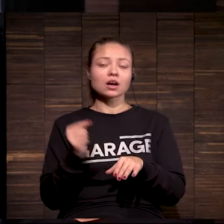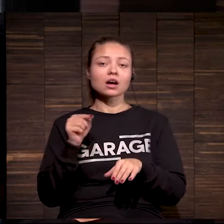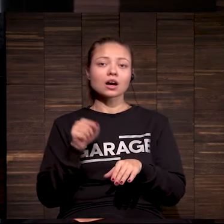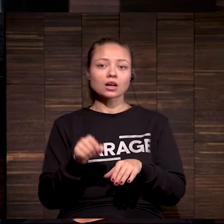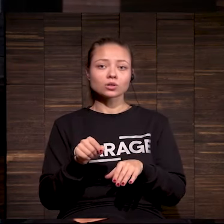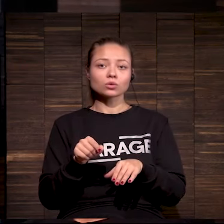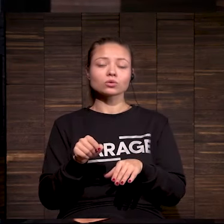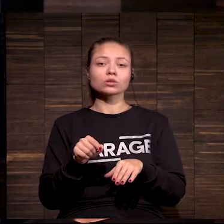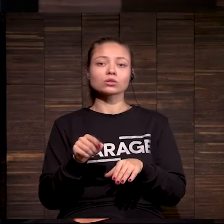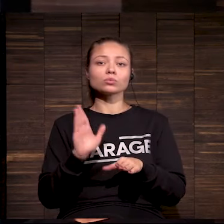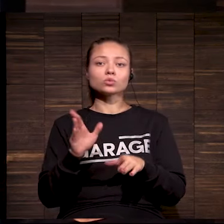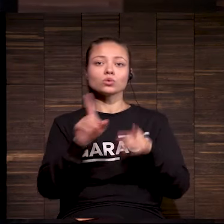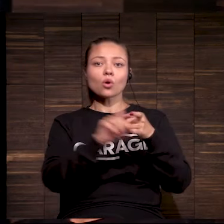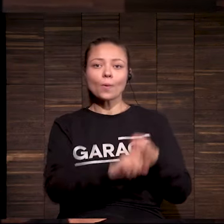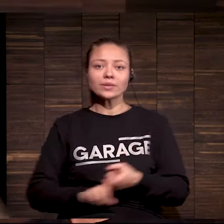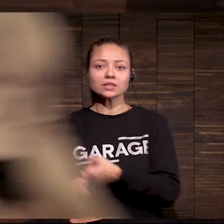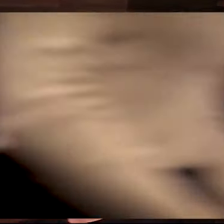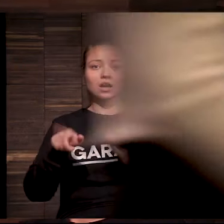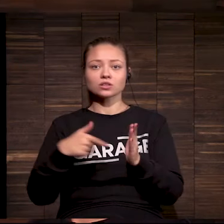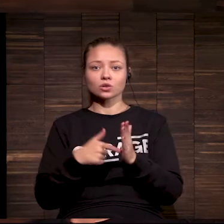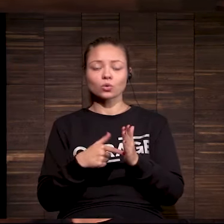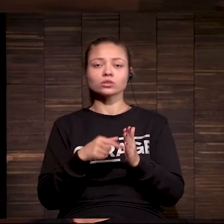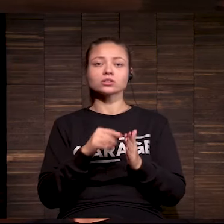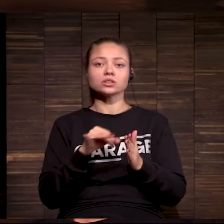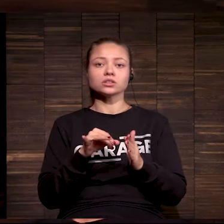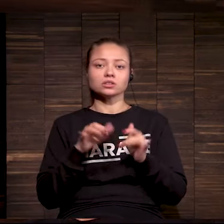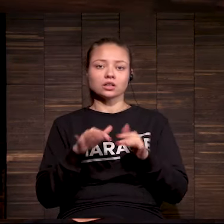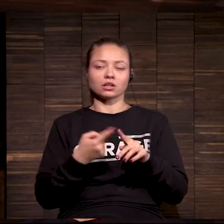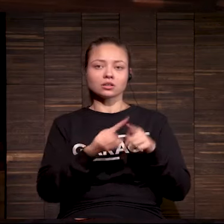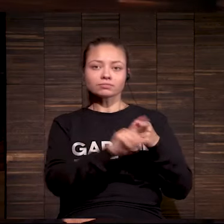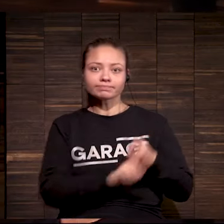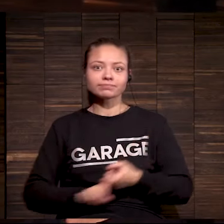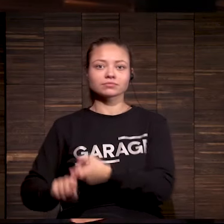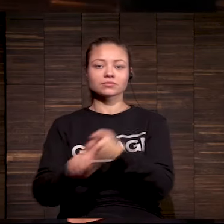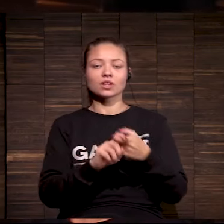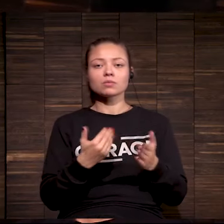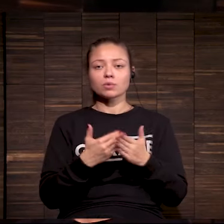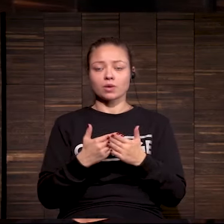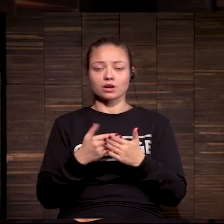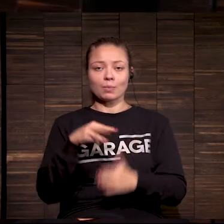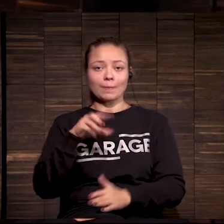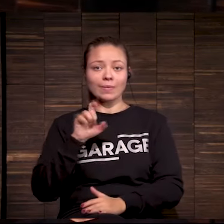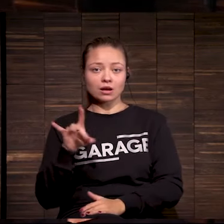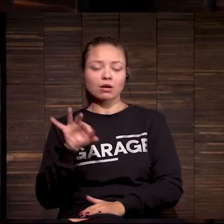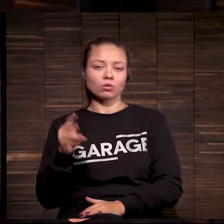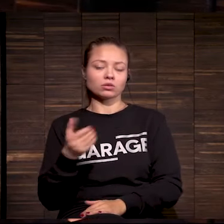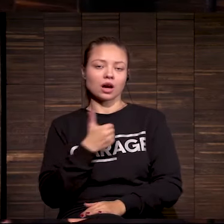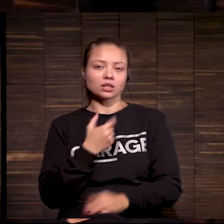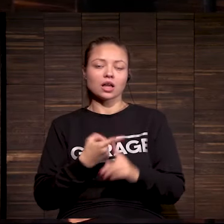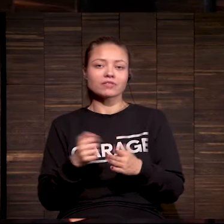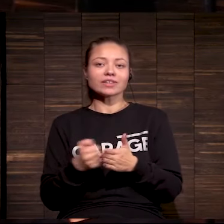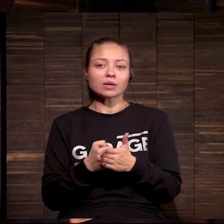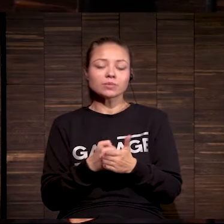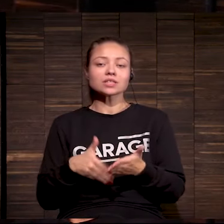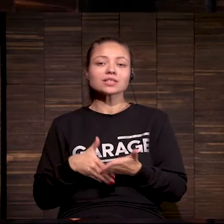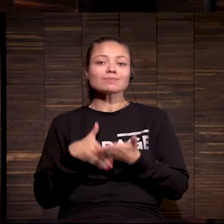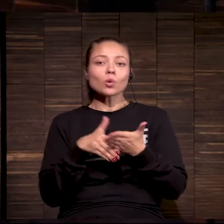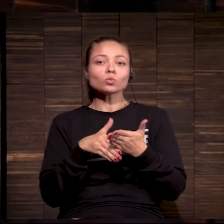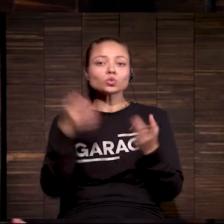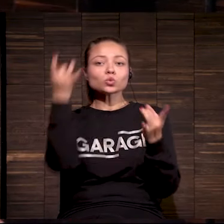объединять город делать его целостным частности ливингстон мер мэр с которым я работал хотел именно этого добиться с помощью культуры